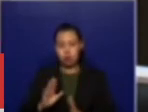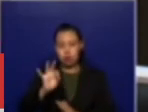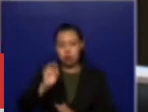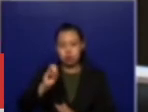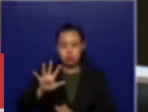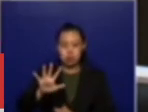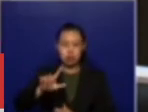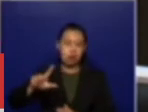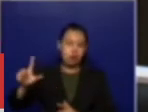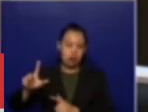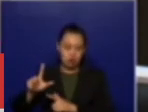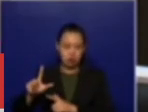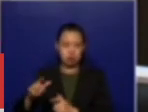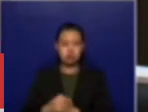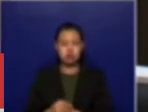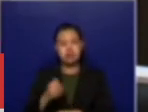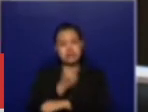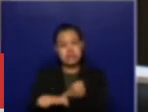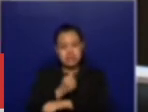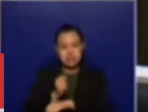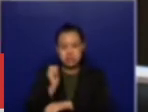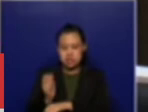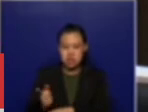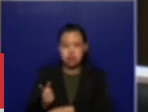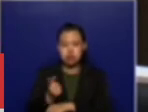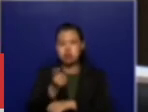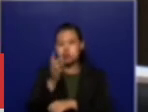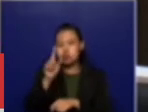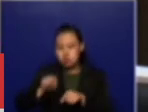อมีค่าแรงที่ถูกกว่าเพราะนั้น